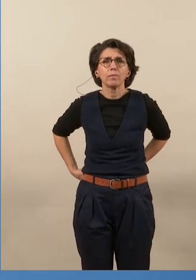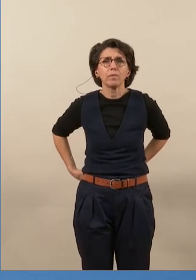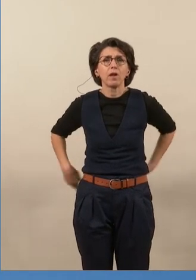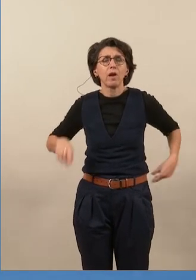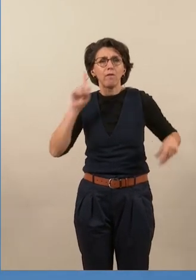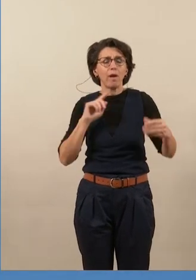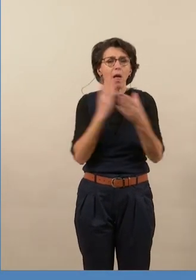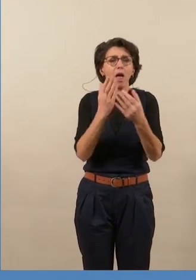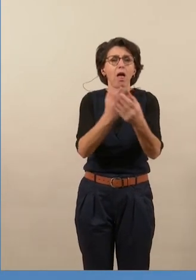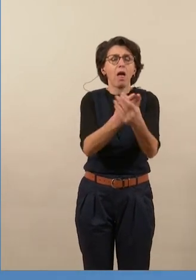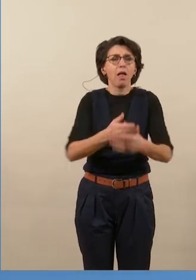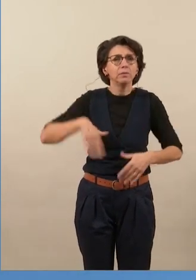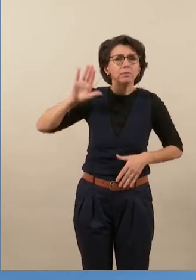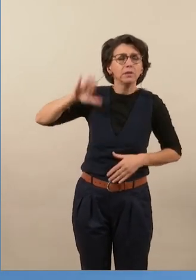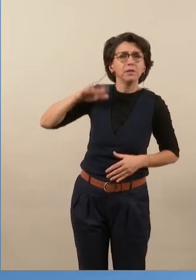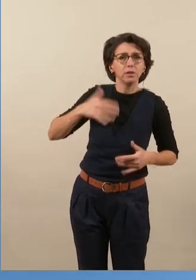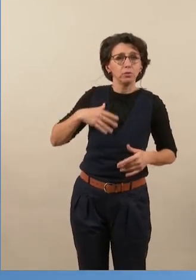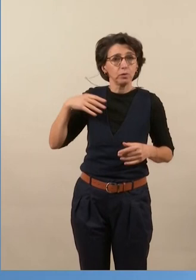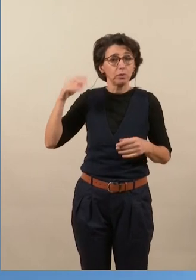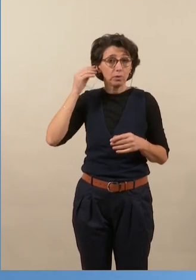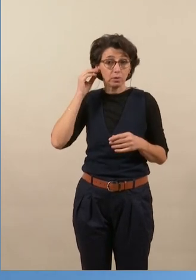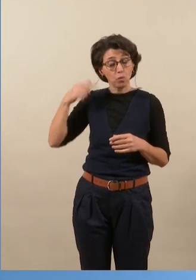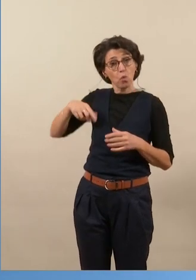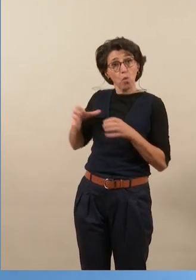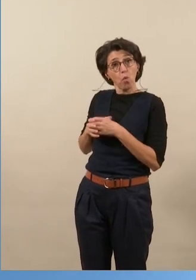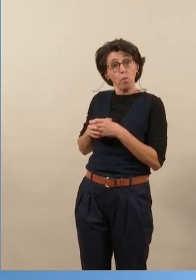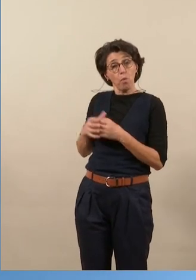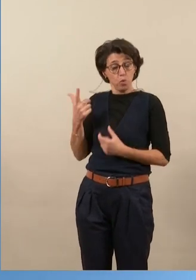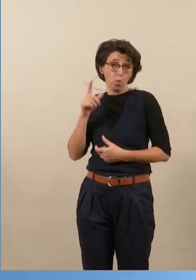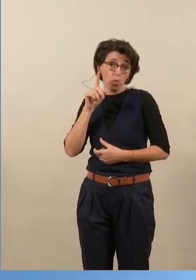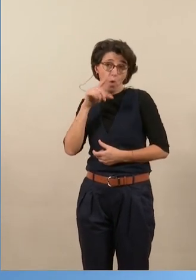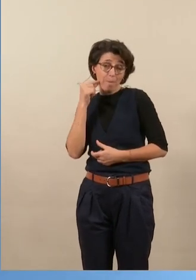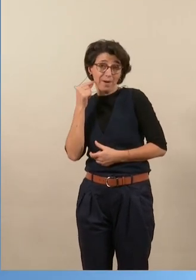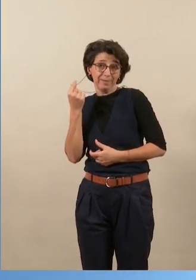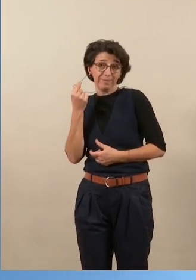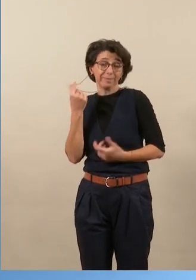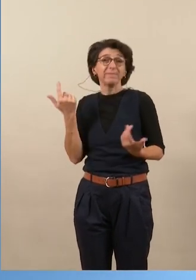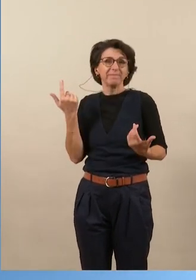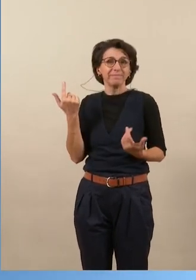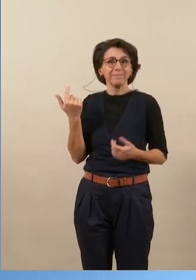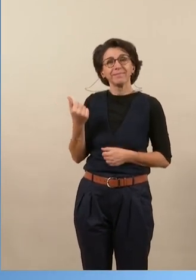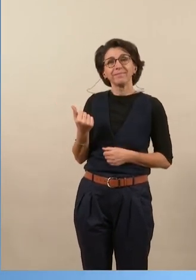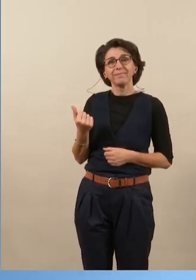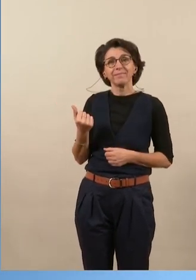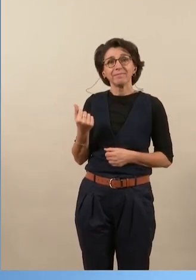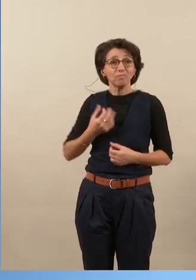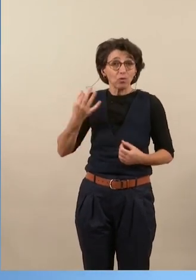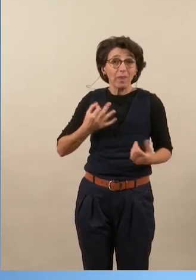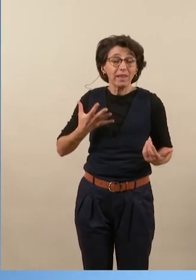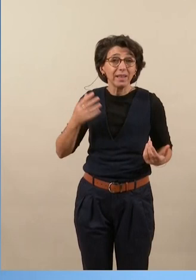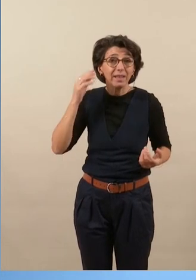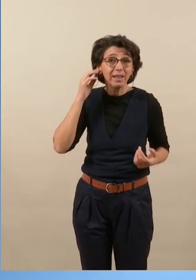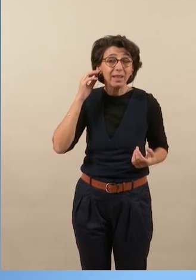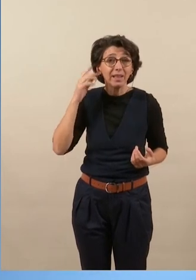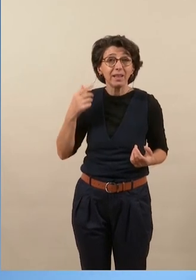trois on a une dame et deux monsieurs et comme on est en pratique l'égalité femmes hommes automatiquement mécaniqu